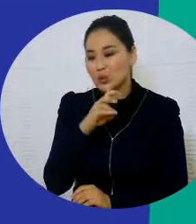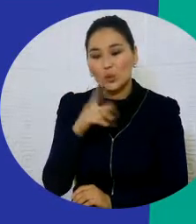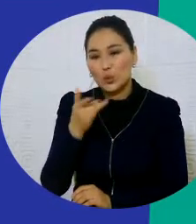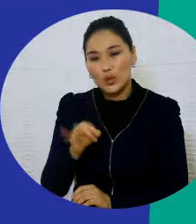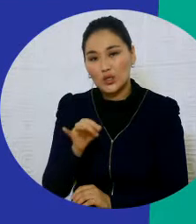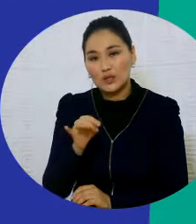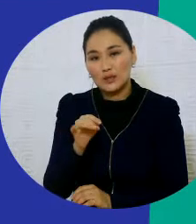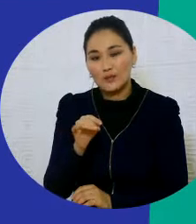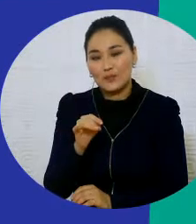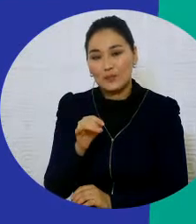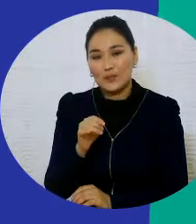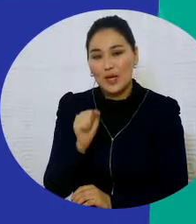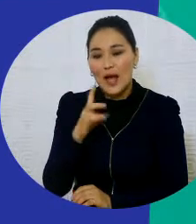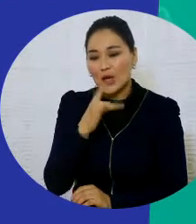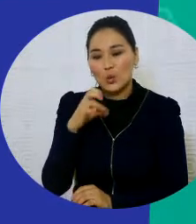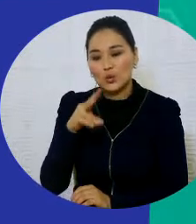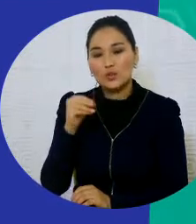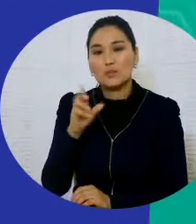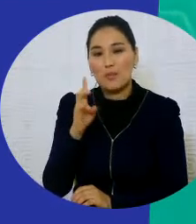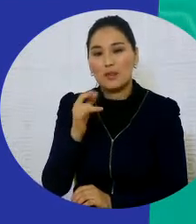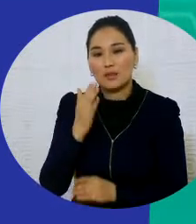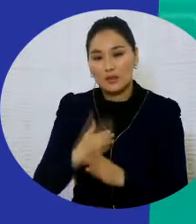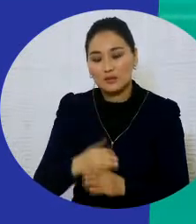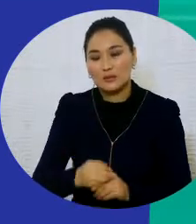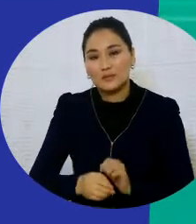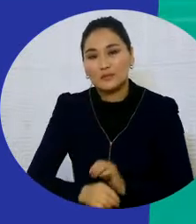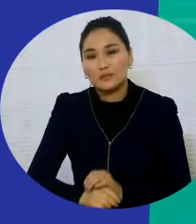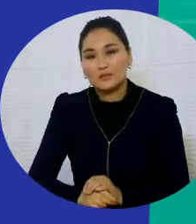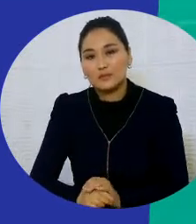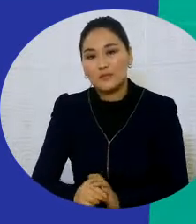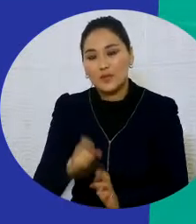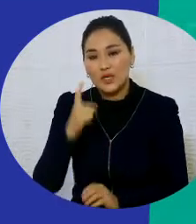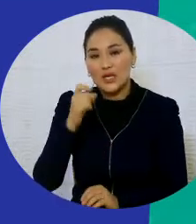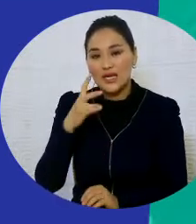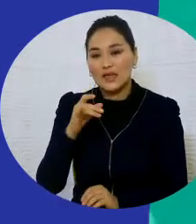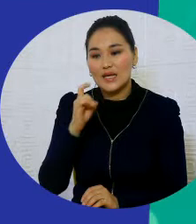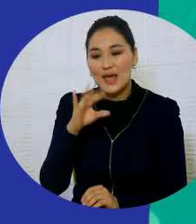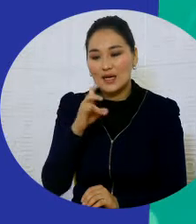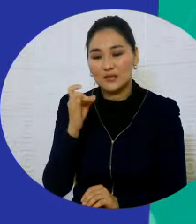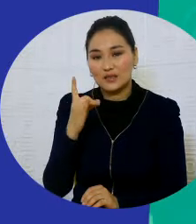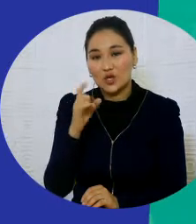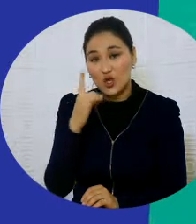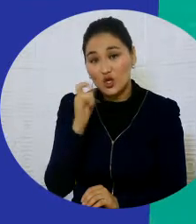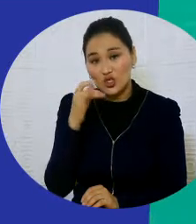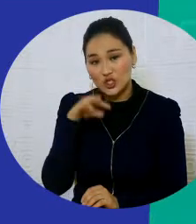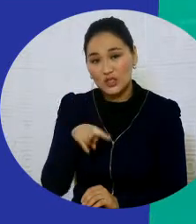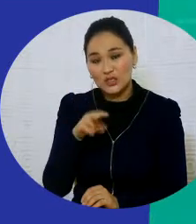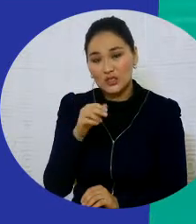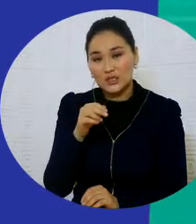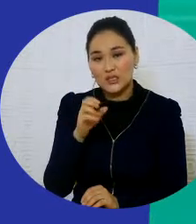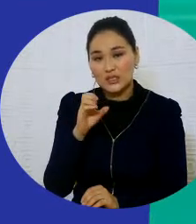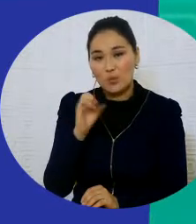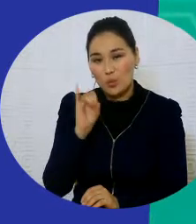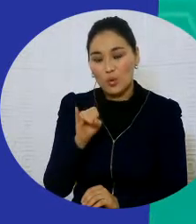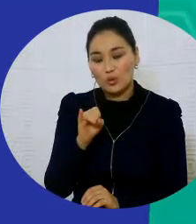80 децибелээс чангахгүй сонсхийг анхааруулж байна. Сонсгол бууралтын үр дагавар, хэл ярианы хөгжил саатах,